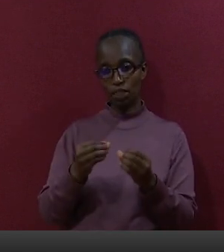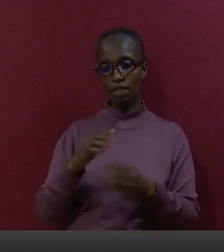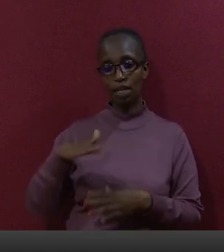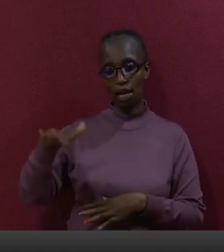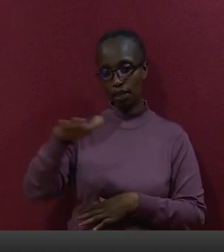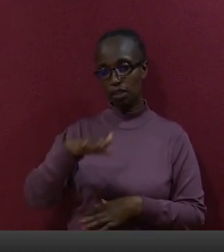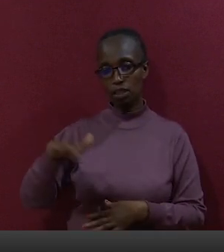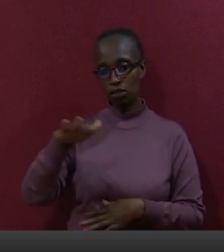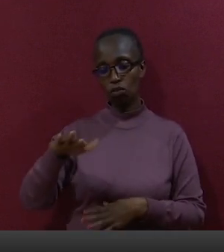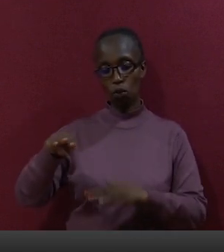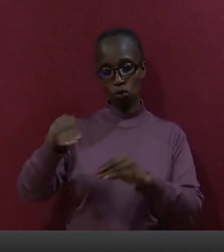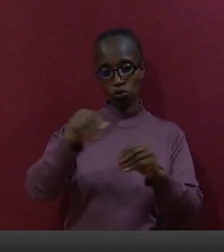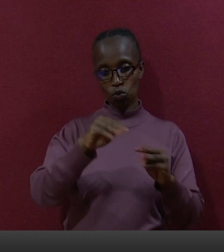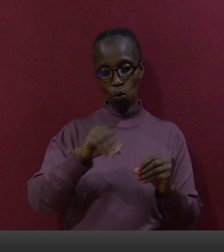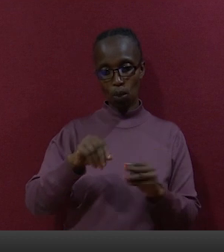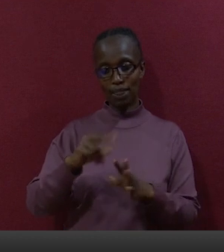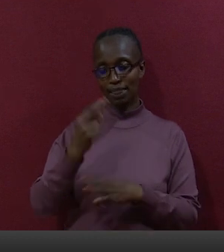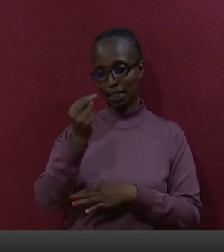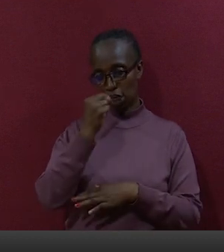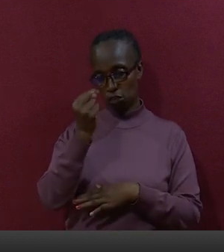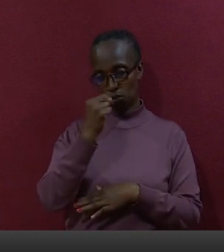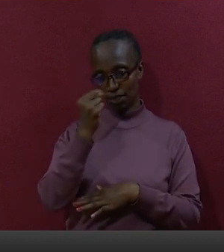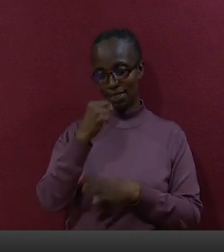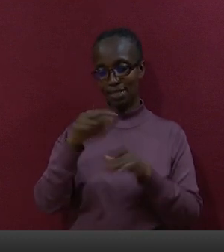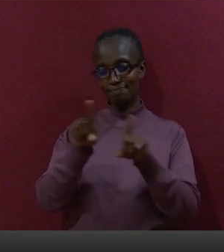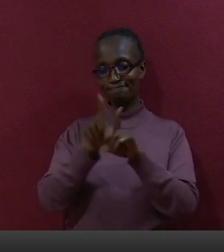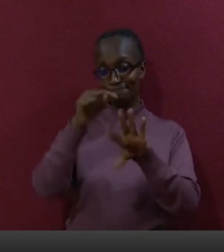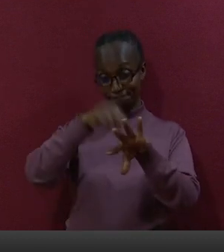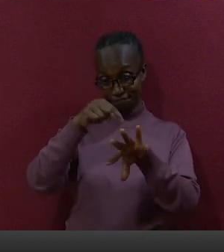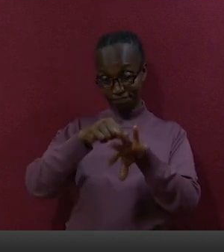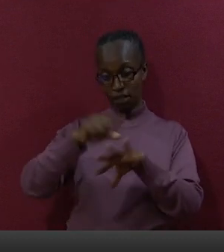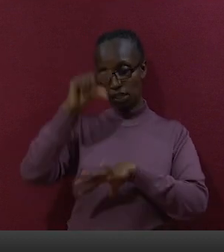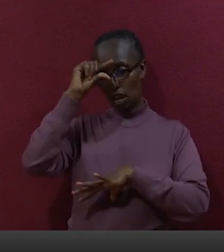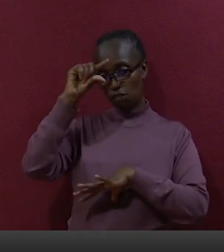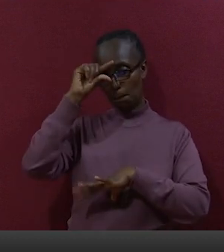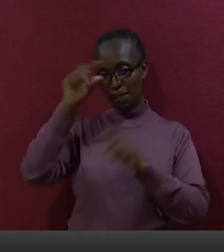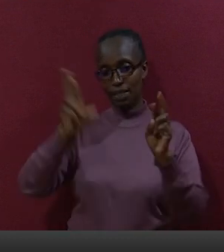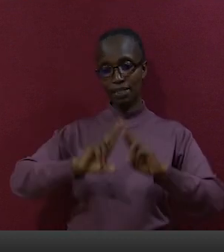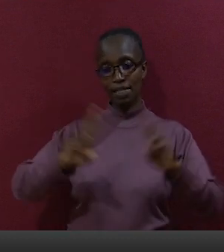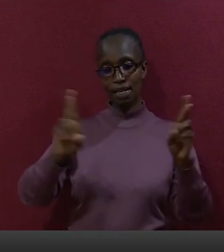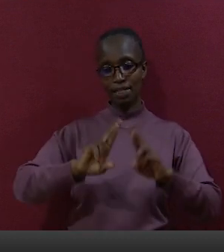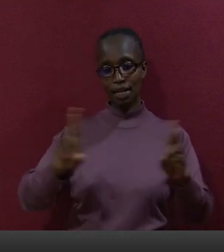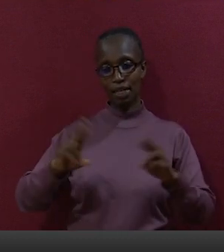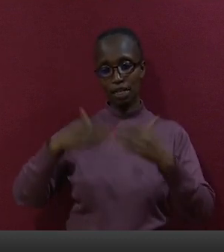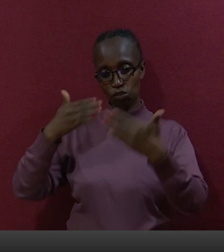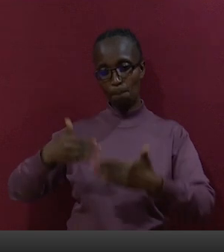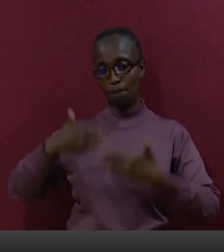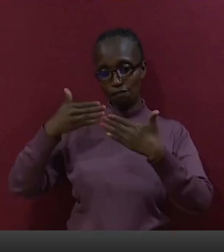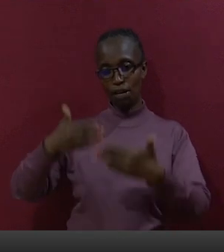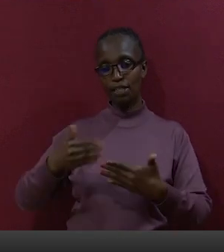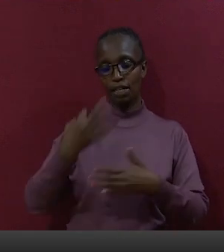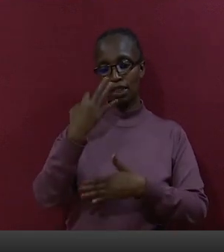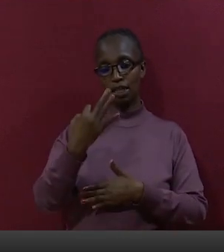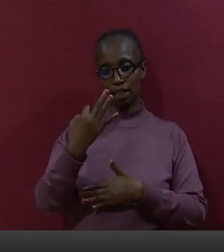of elements and address local soil nutrient composition. Rais aliendelea kusema kwamba mwaka